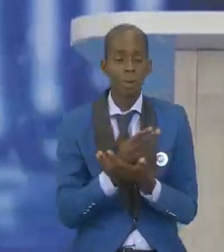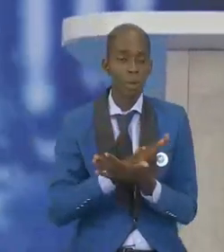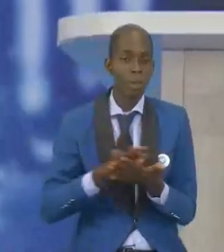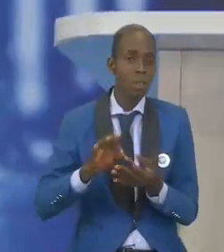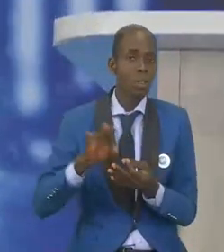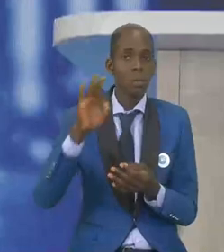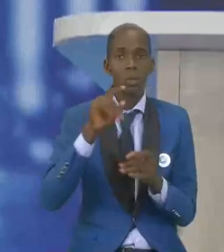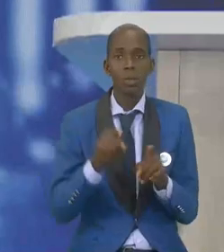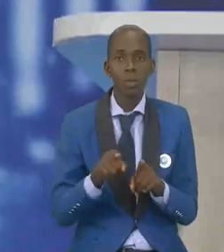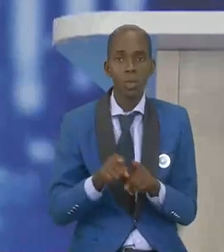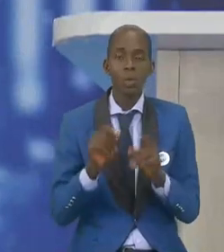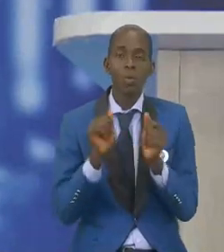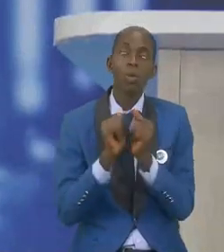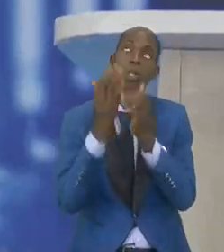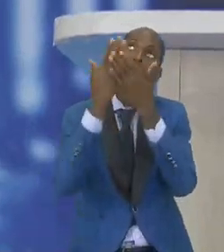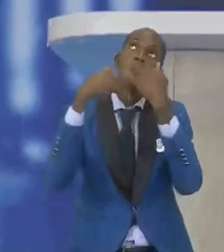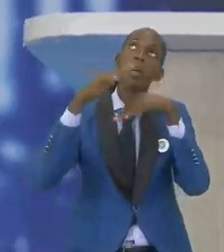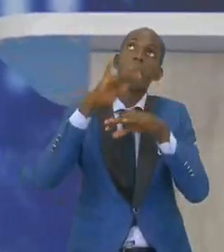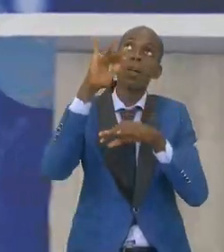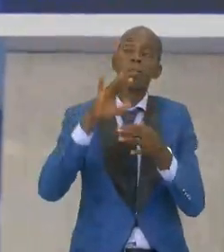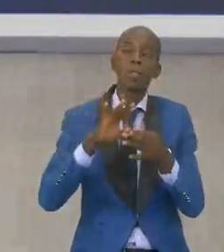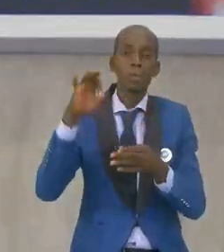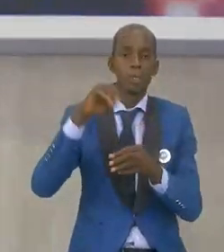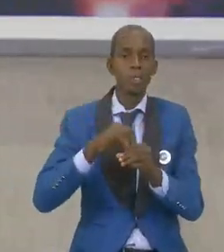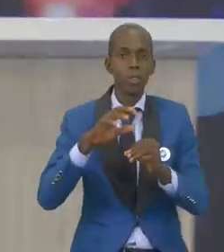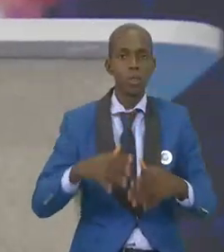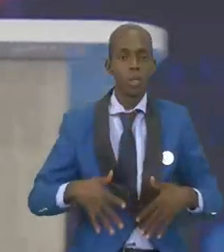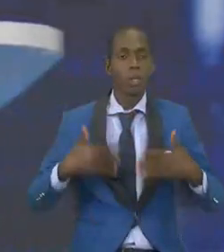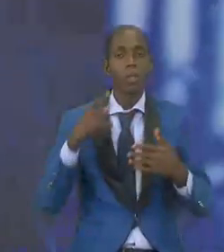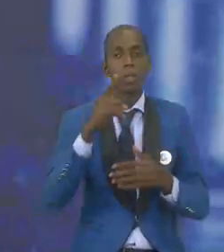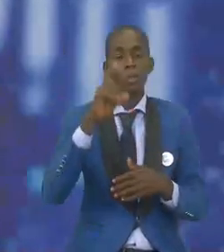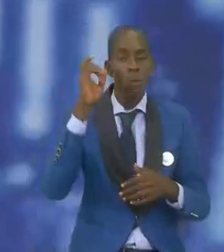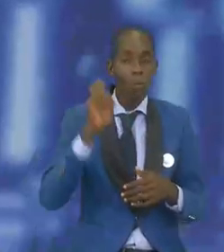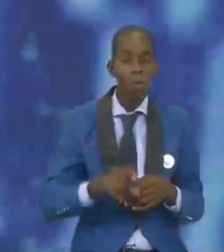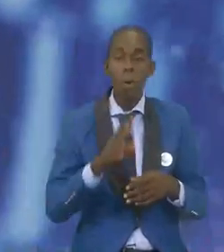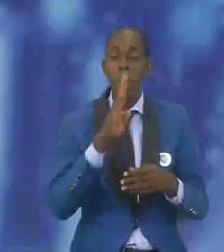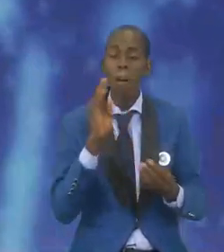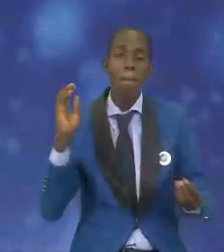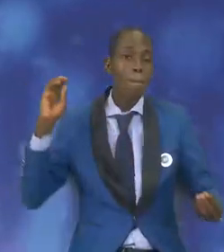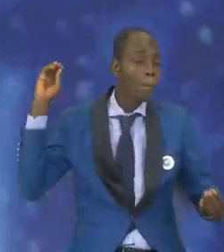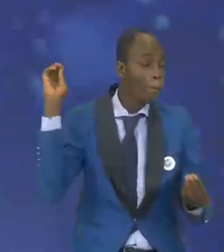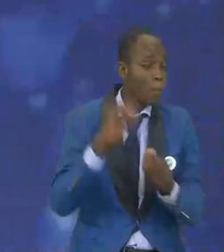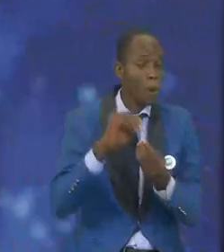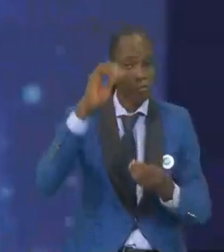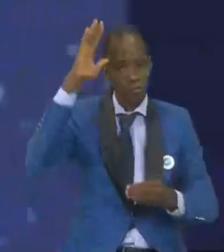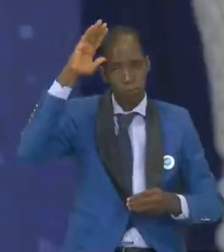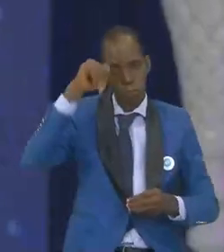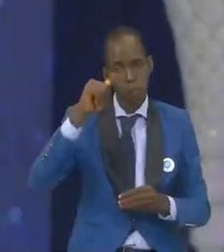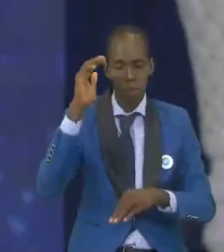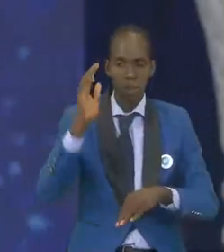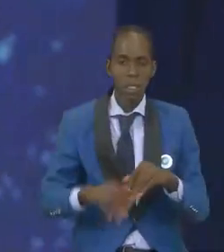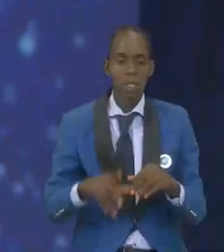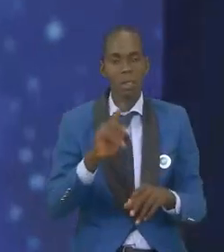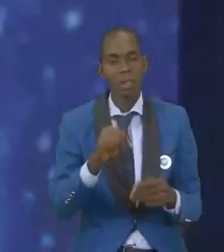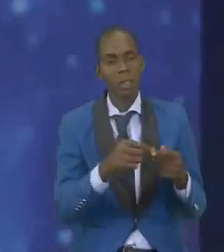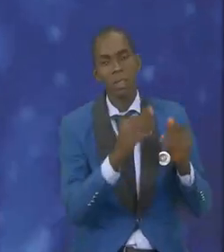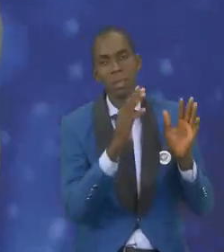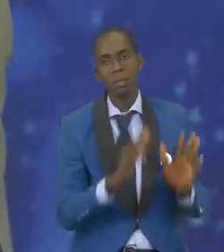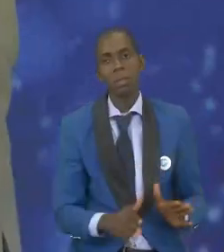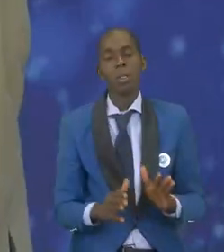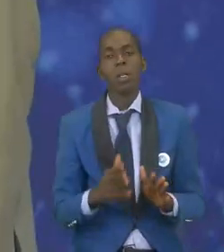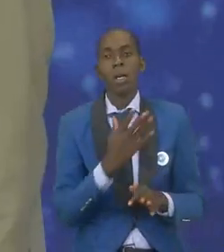poubelle toi aussi avec l'esprit humain et le Saint-Esprit et avec l'esprit du ciel dans ta vie tu dois être